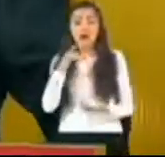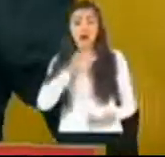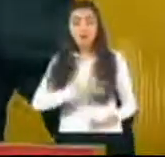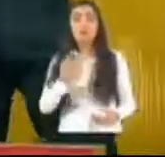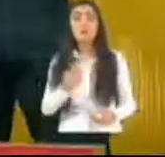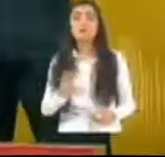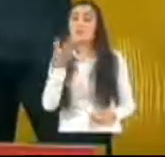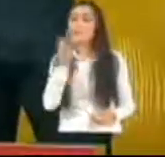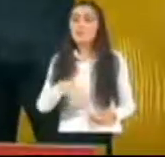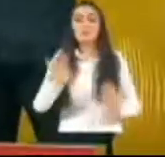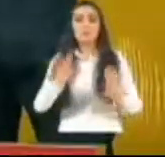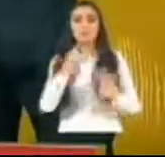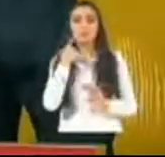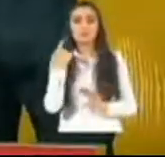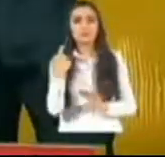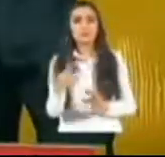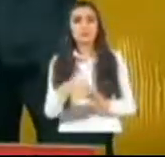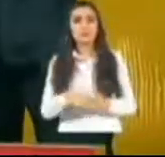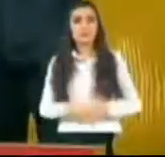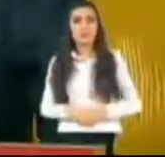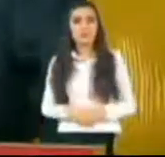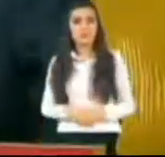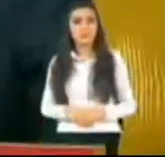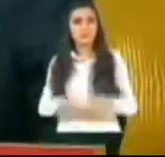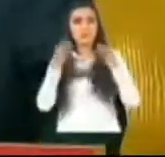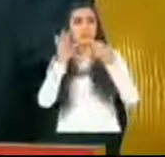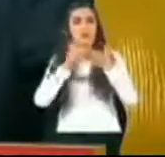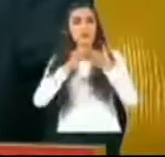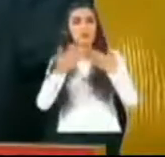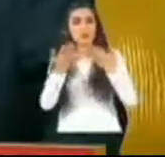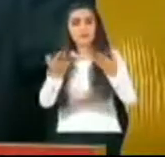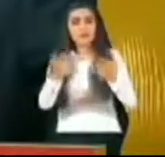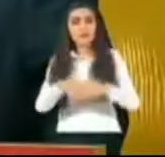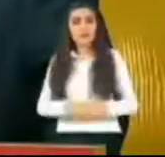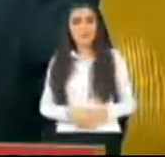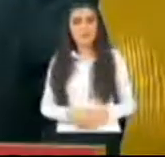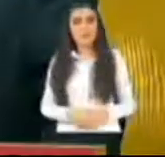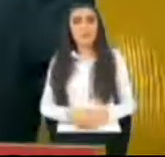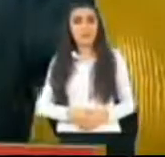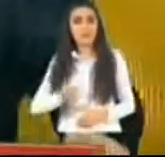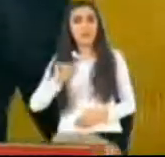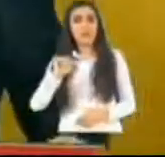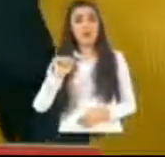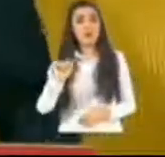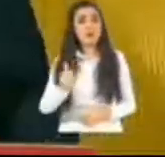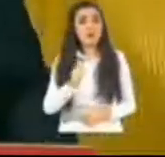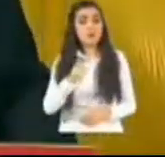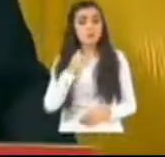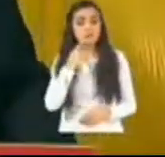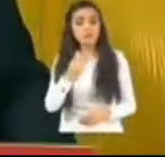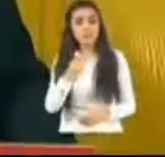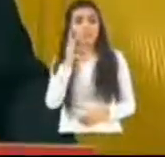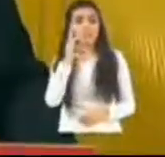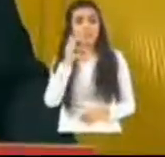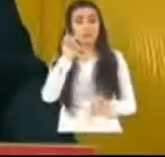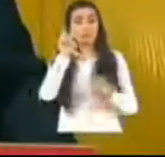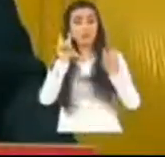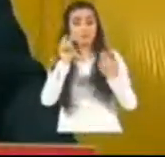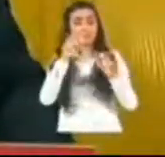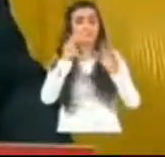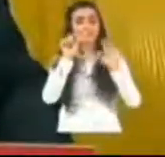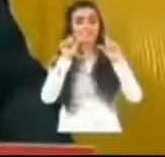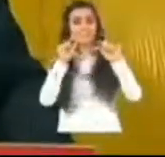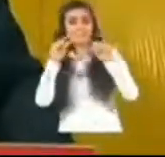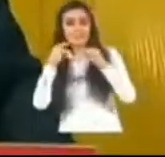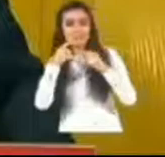olmaz, olmayacaktır. Değerli arkadaşlarım, özet halinde üç konuya daha